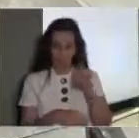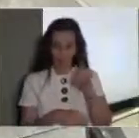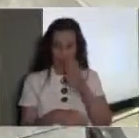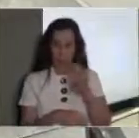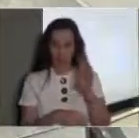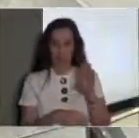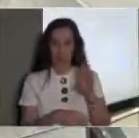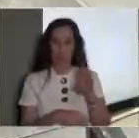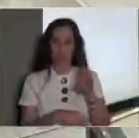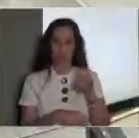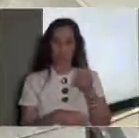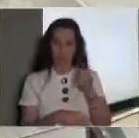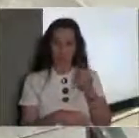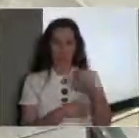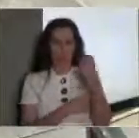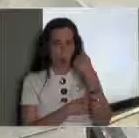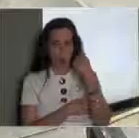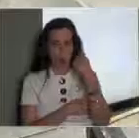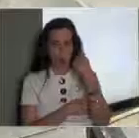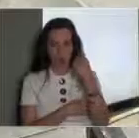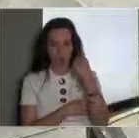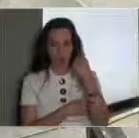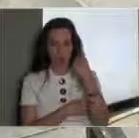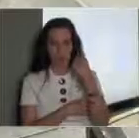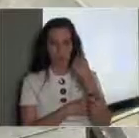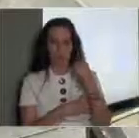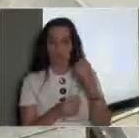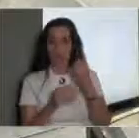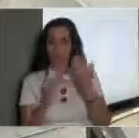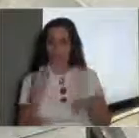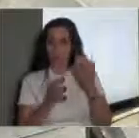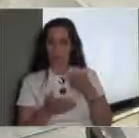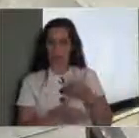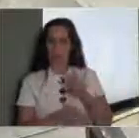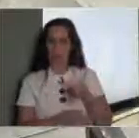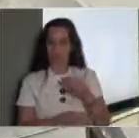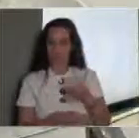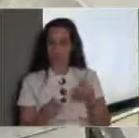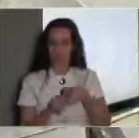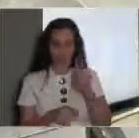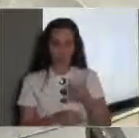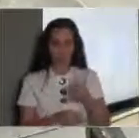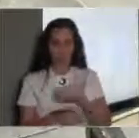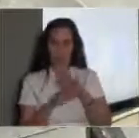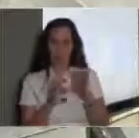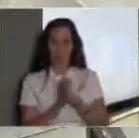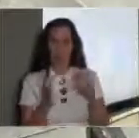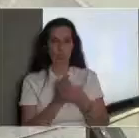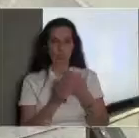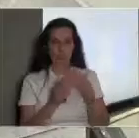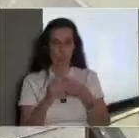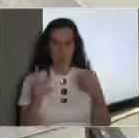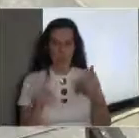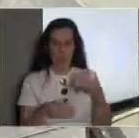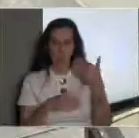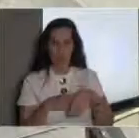ביבי נתניהו, יש לך את הכוח לעלות, להשוות את הקצבאות, יש כסף, כמו שיש כסף כל סוף שנה, כל